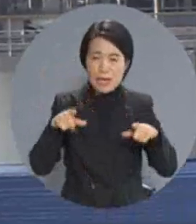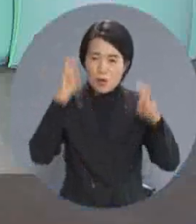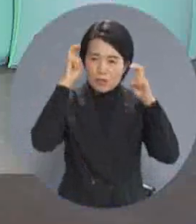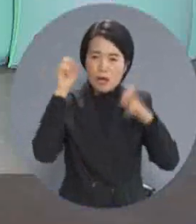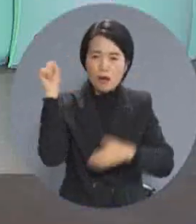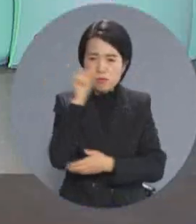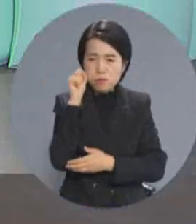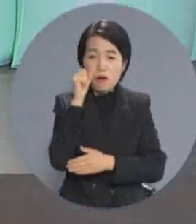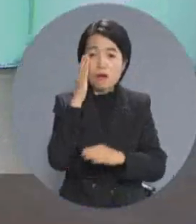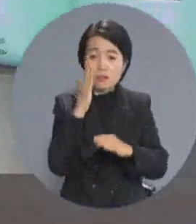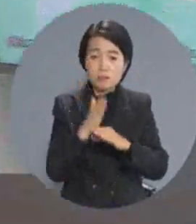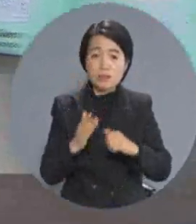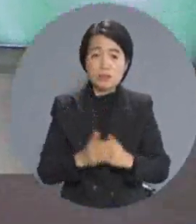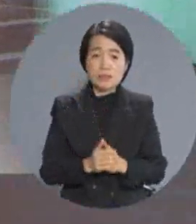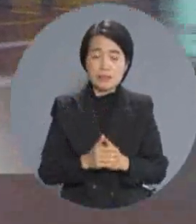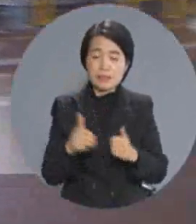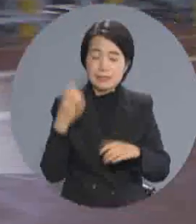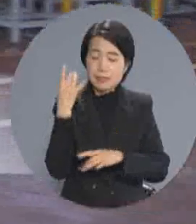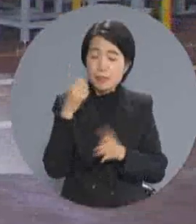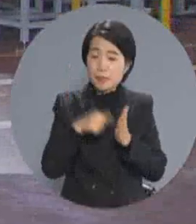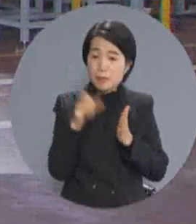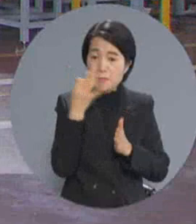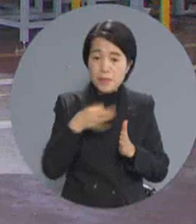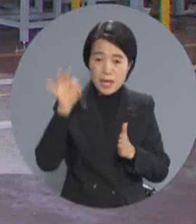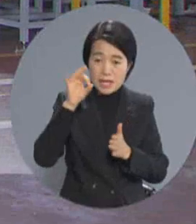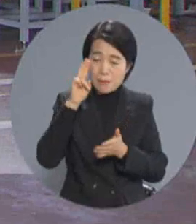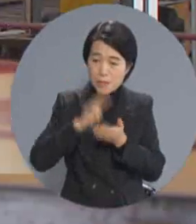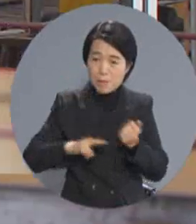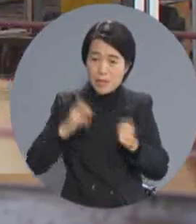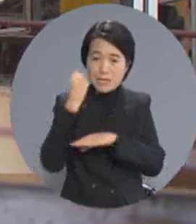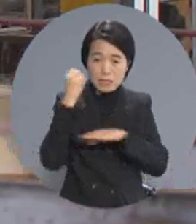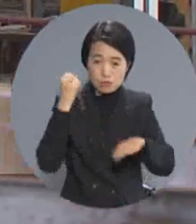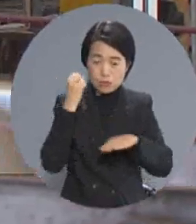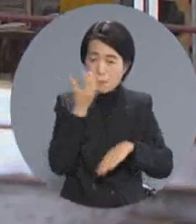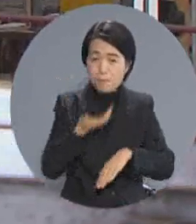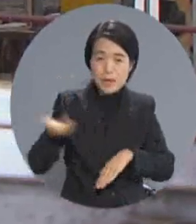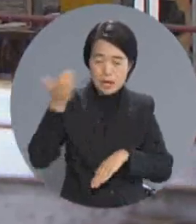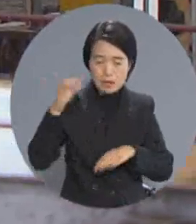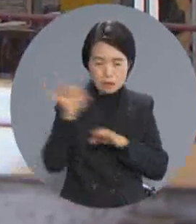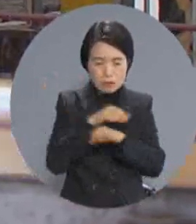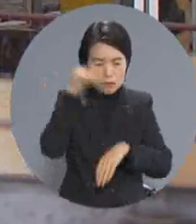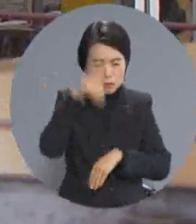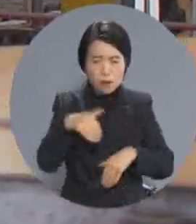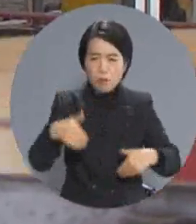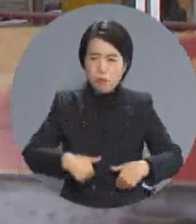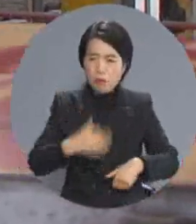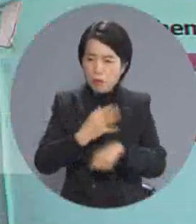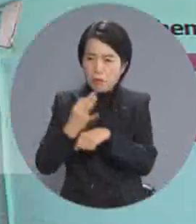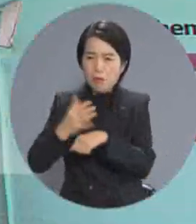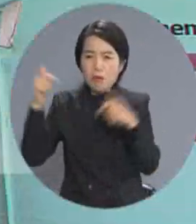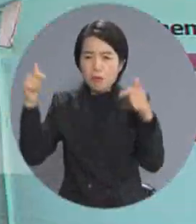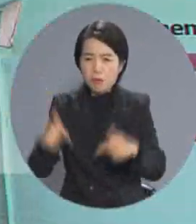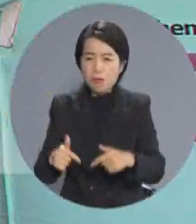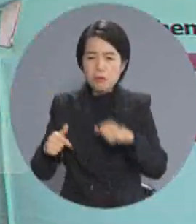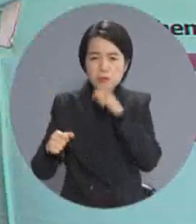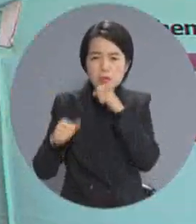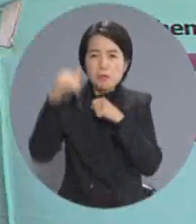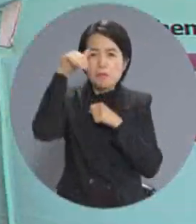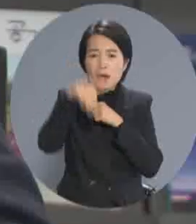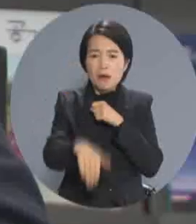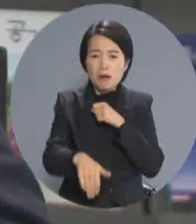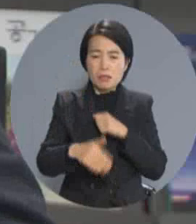흔들렸습니다. 제품 가격을 올려 판매 마진을 확보해야 하지만 경기 침체로 수요가 줄다 보니 실적이 나빠진